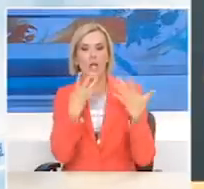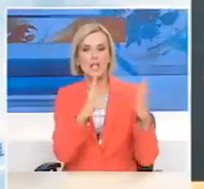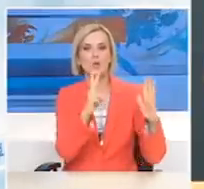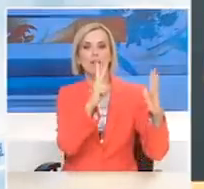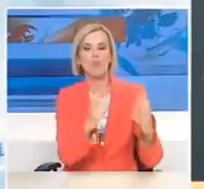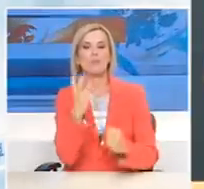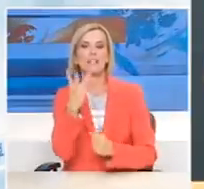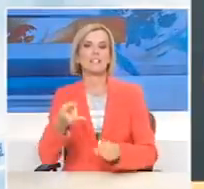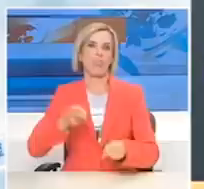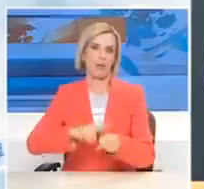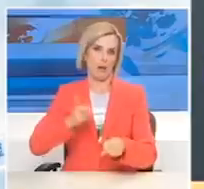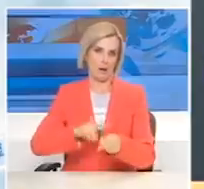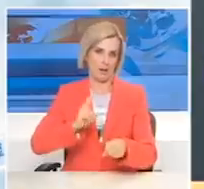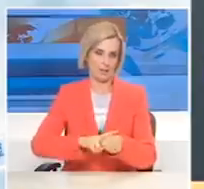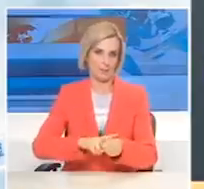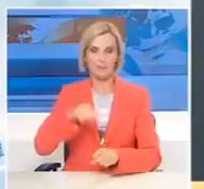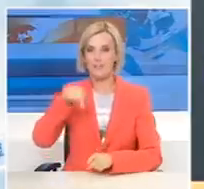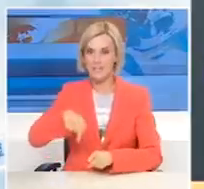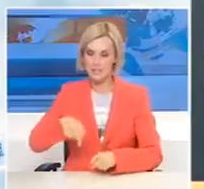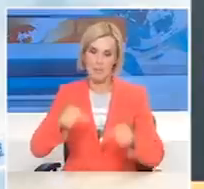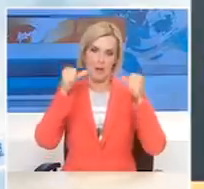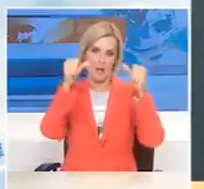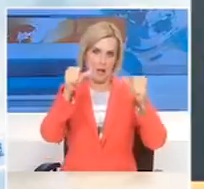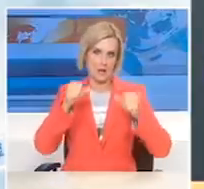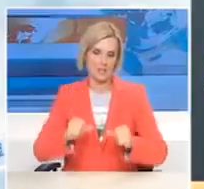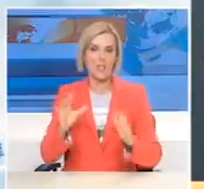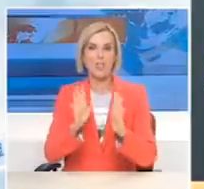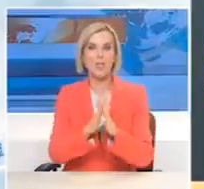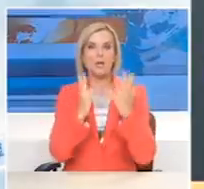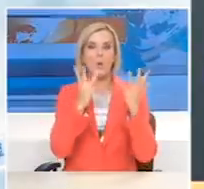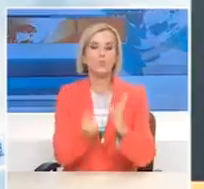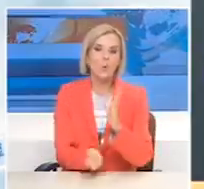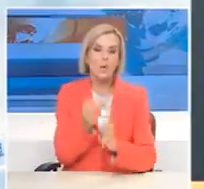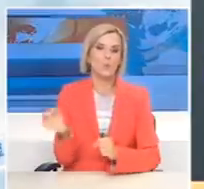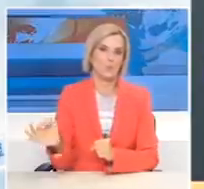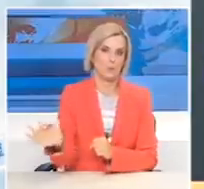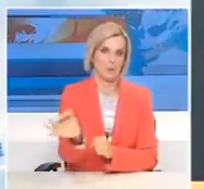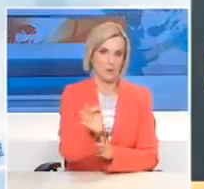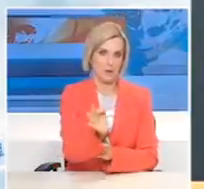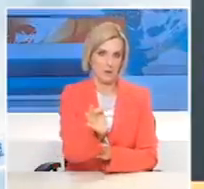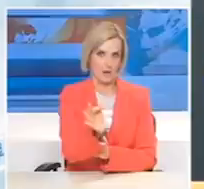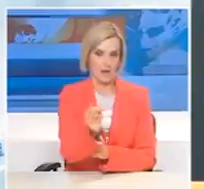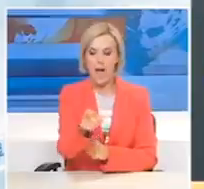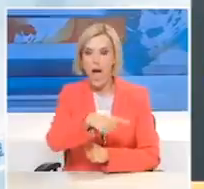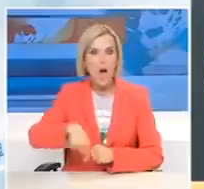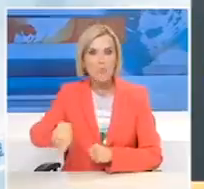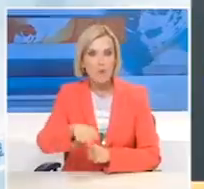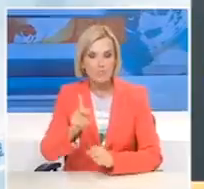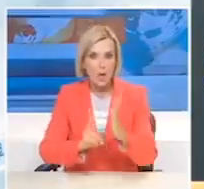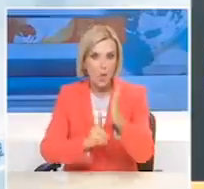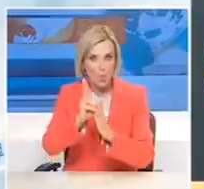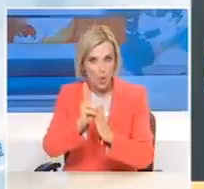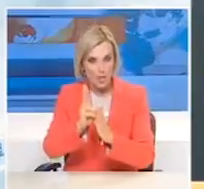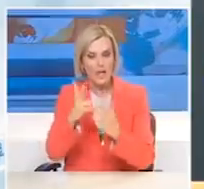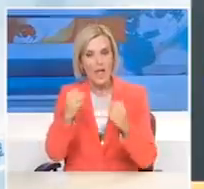288.973 θάνατοι. Σήμερα ανακοινώνουμε 18 νέα κρούσματα του νέου ιού στη χώρα, εκ των οποίων τα 12